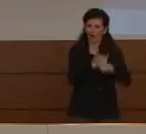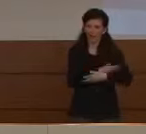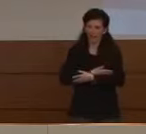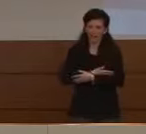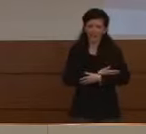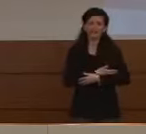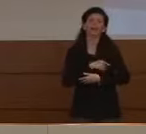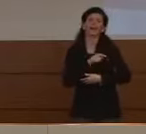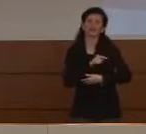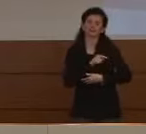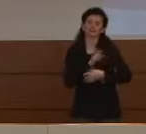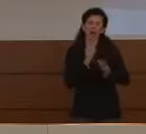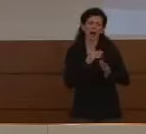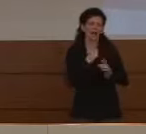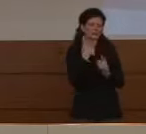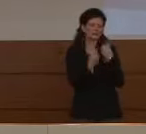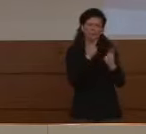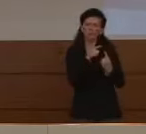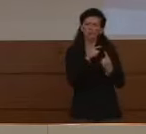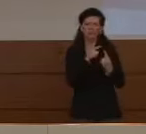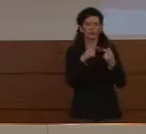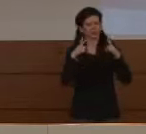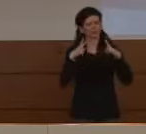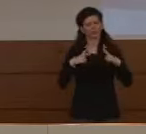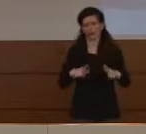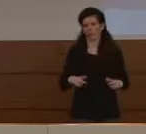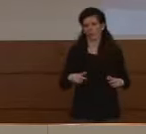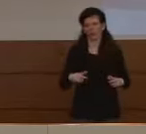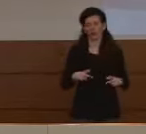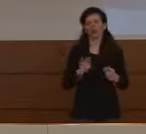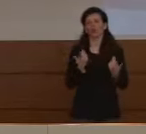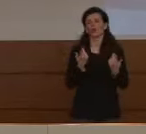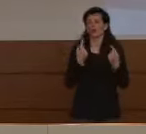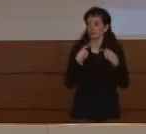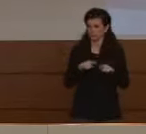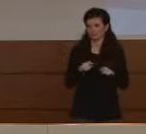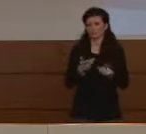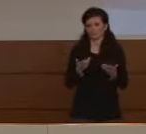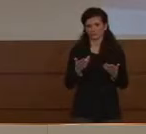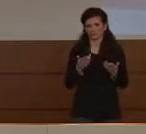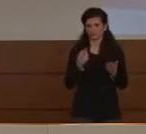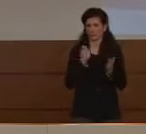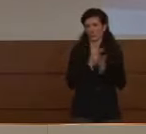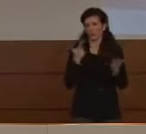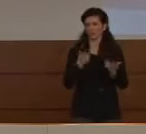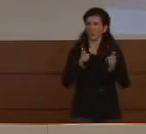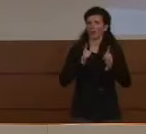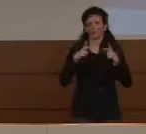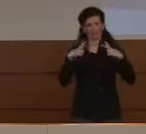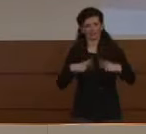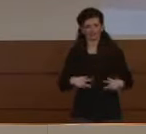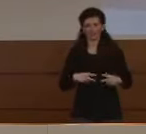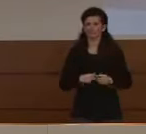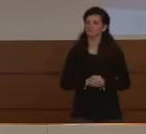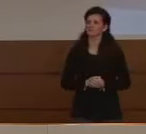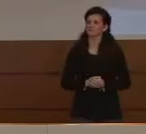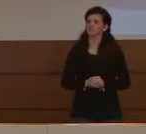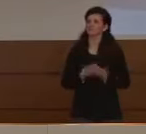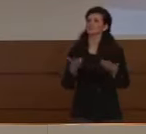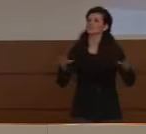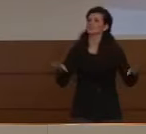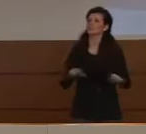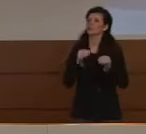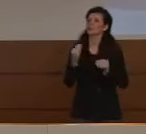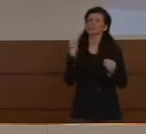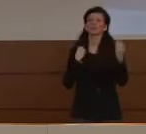situazioni tutte estremamente tranquilla e quindi questo è sicuramente un dato confortante diamo spazio alle